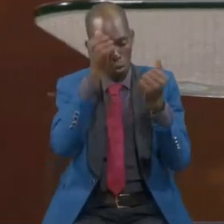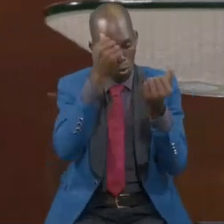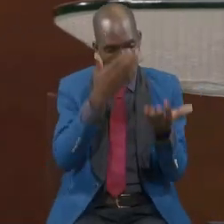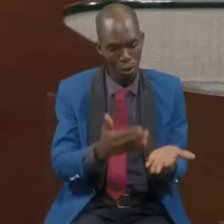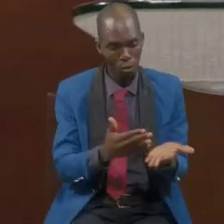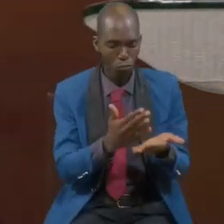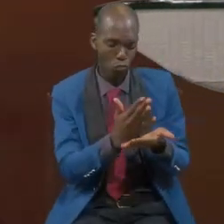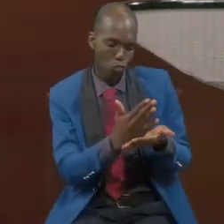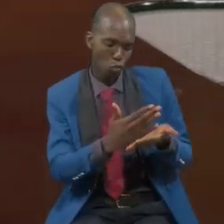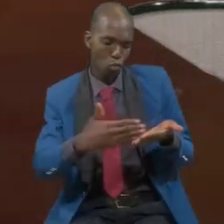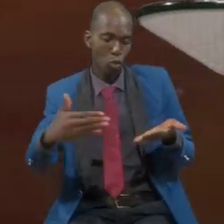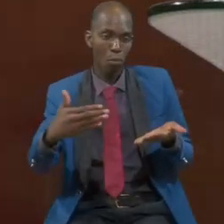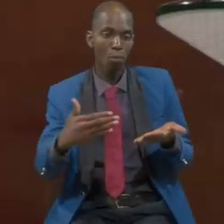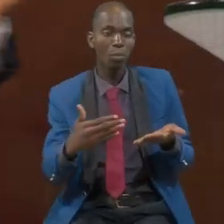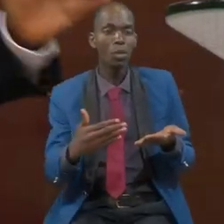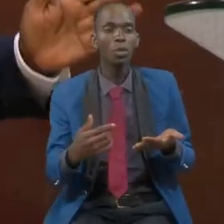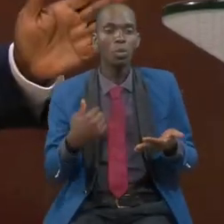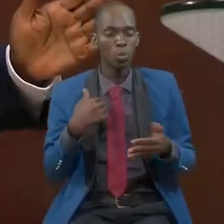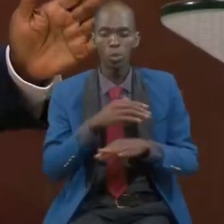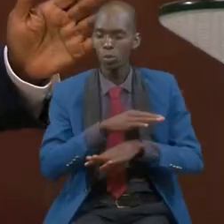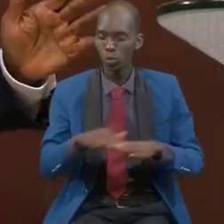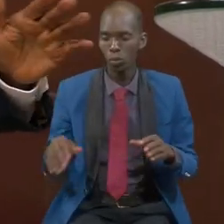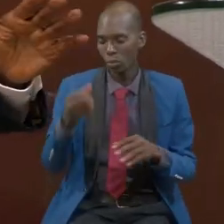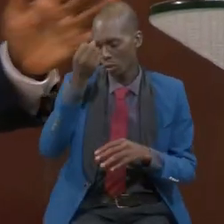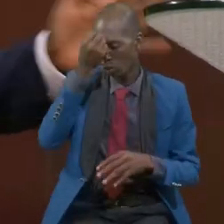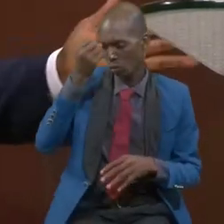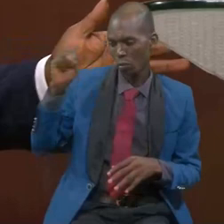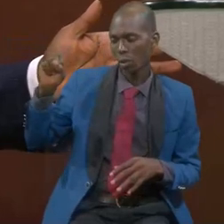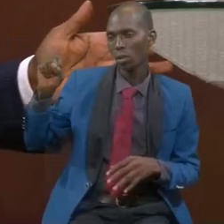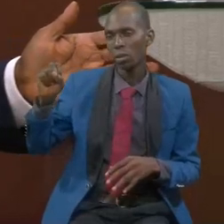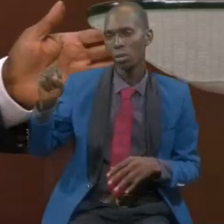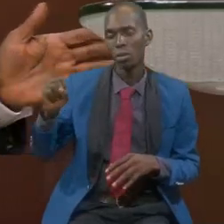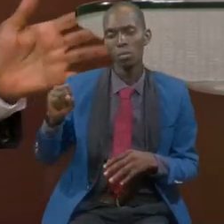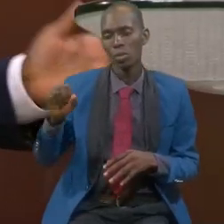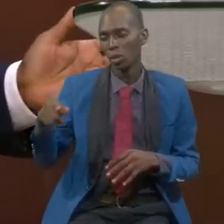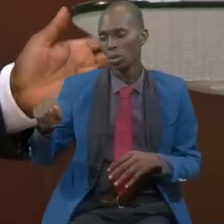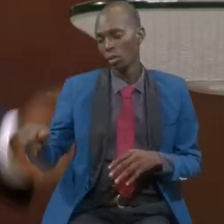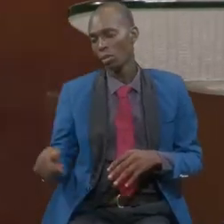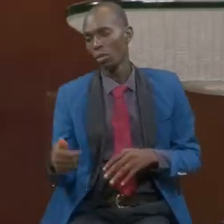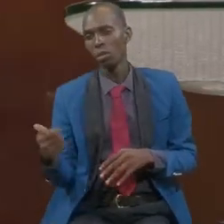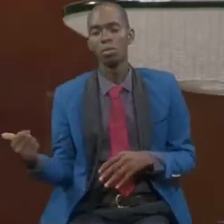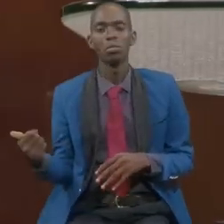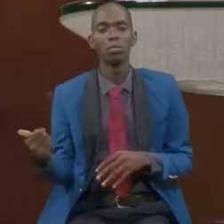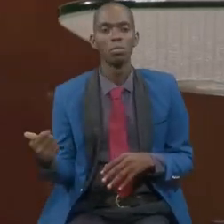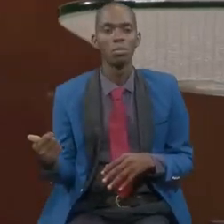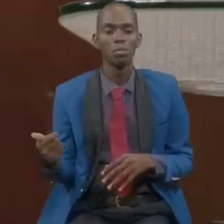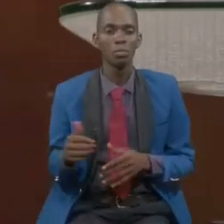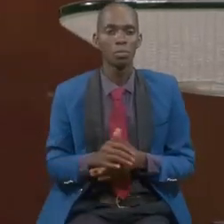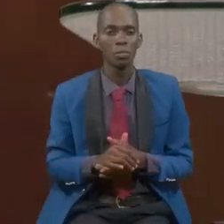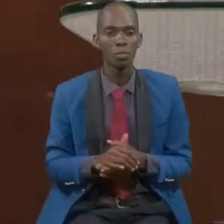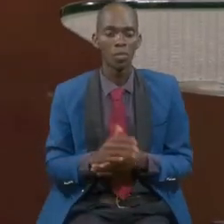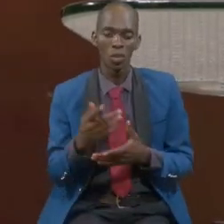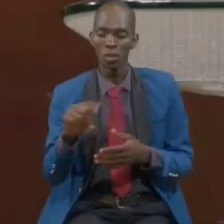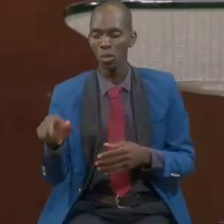En obéissant à une partie de l'Écriture, nous ne désobéissons pas, nous ne minimisons pas